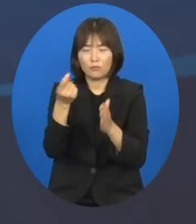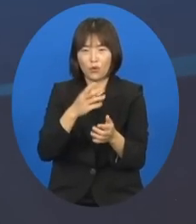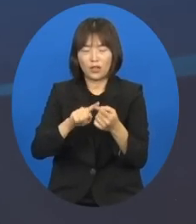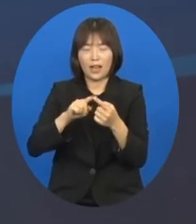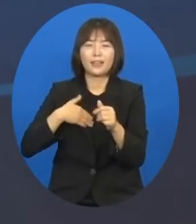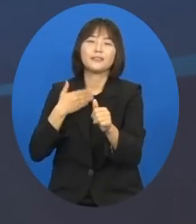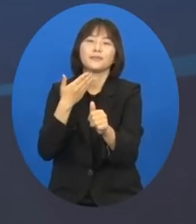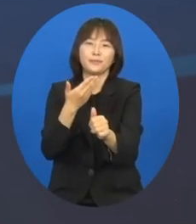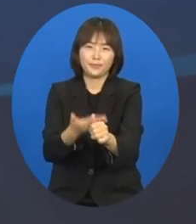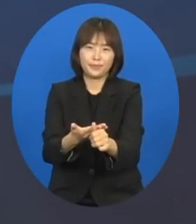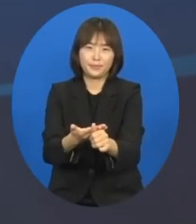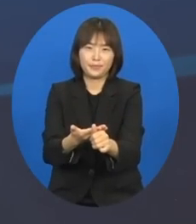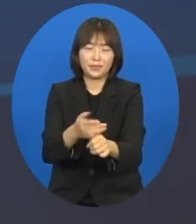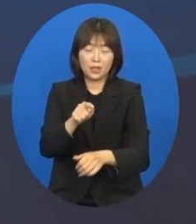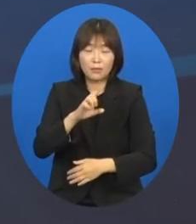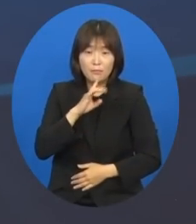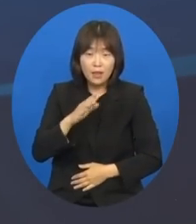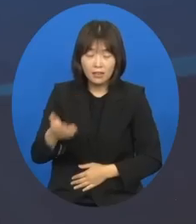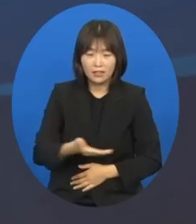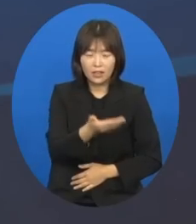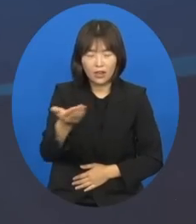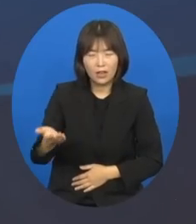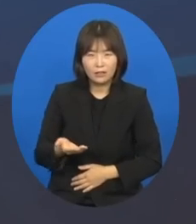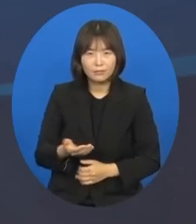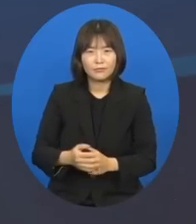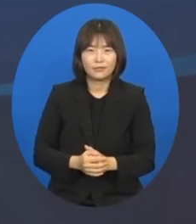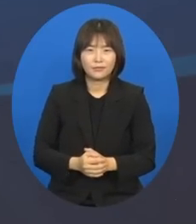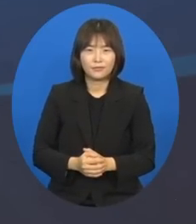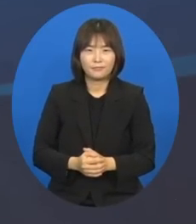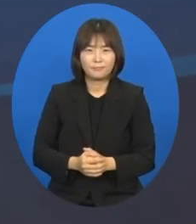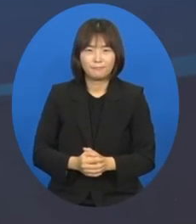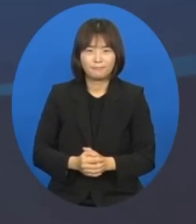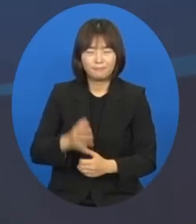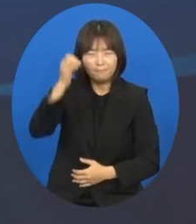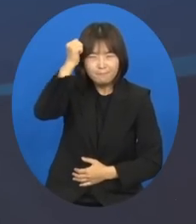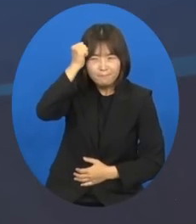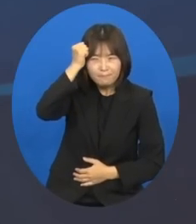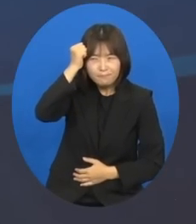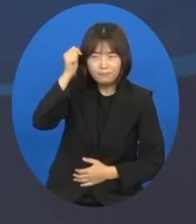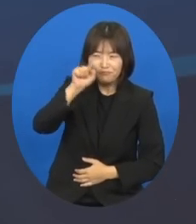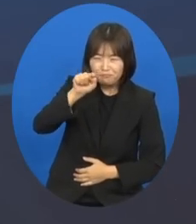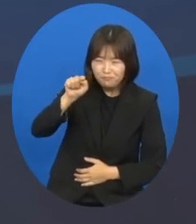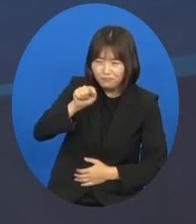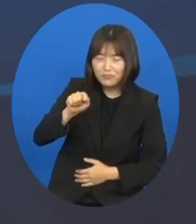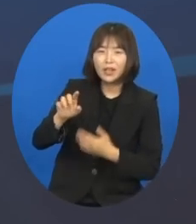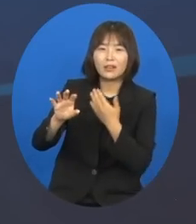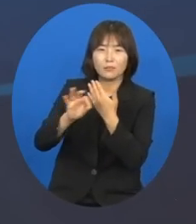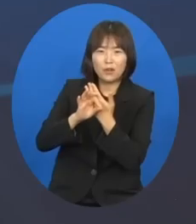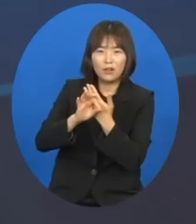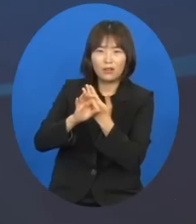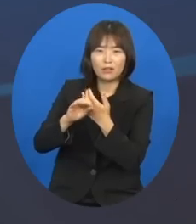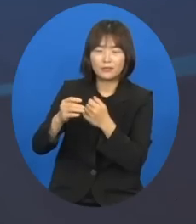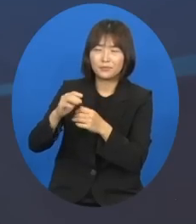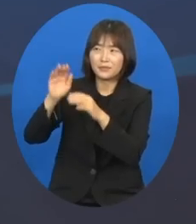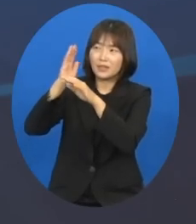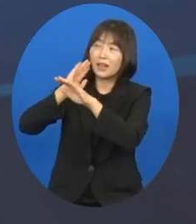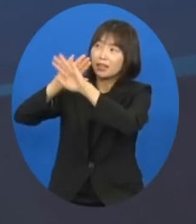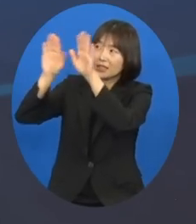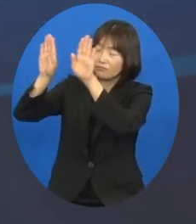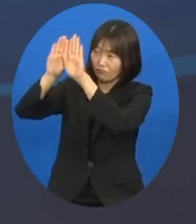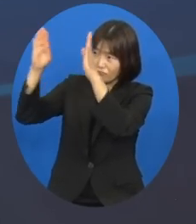그것만 여러분이 제대로 철자가 틀리지 않고 누르시면 무조건 하늘문이 자동문처럼 열리고